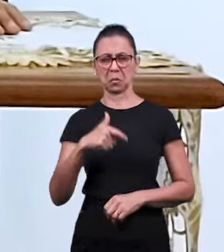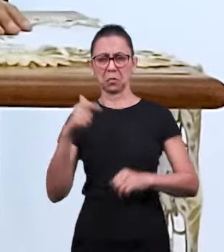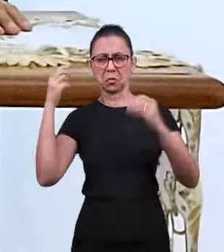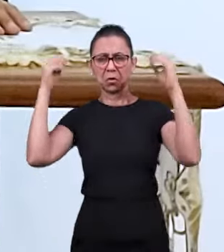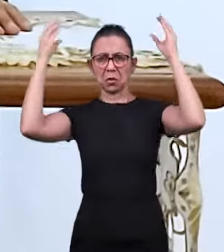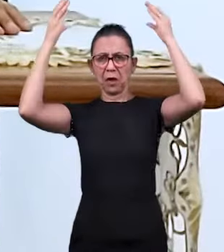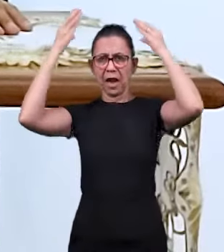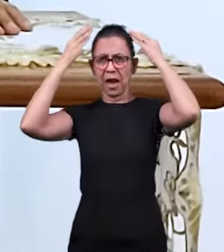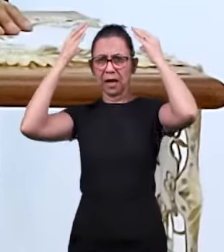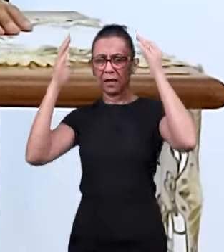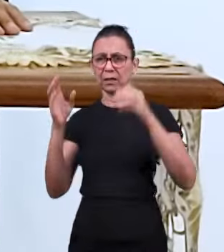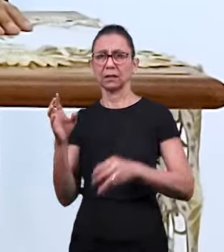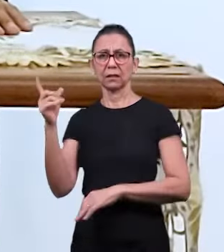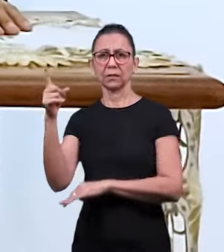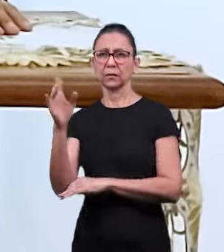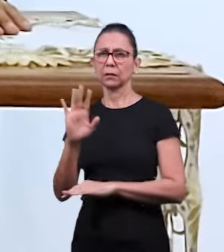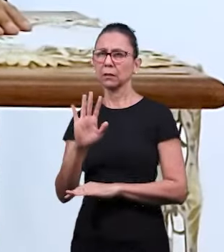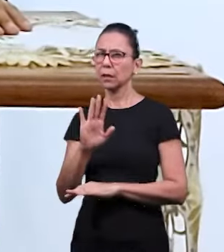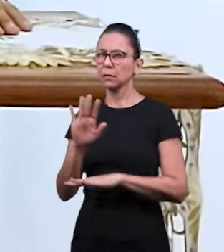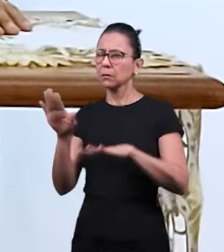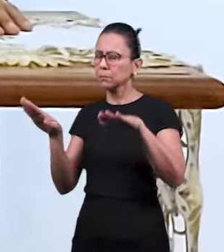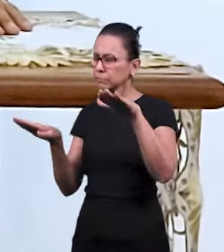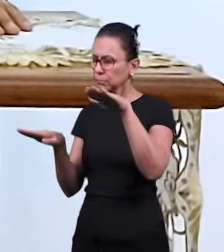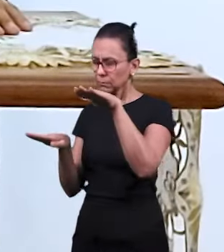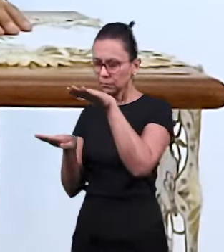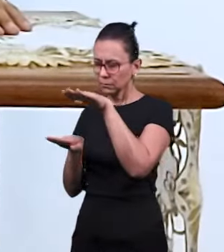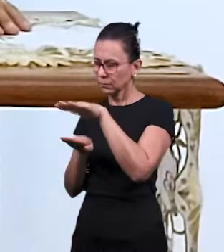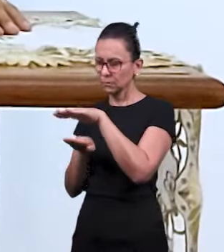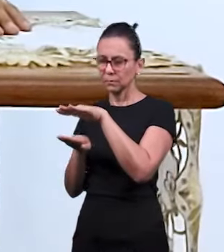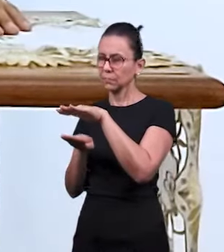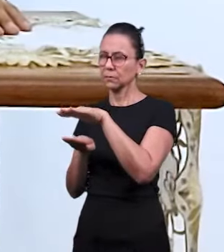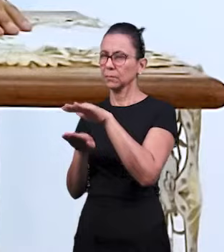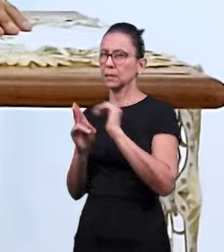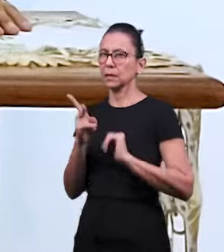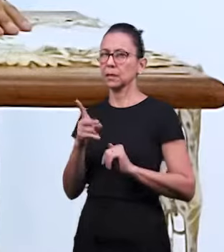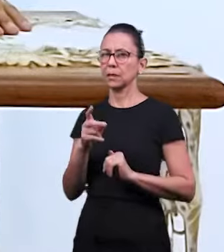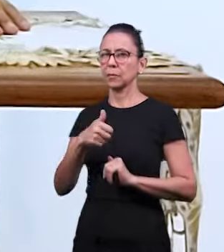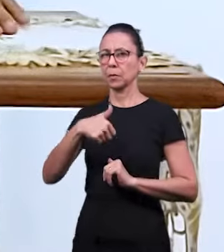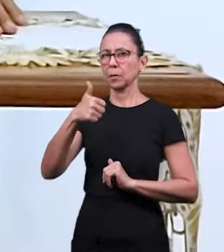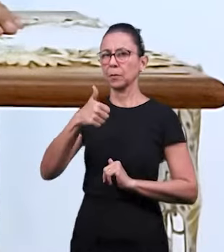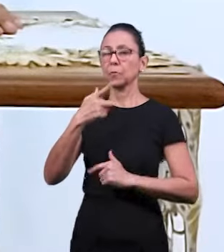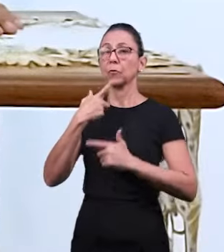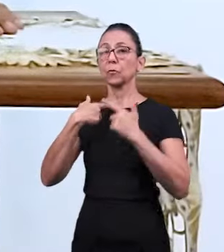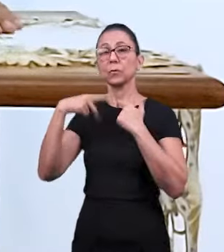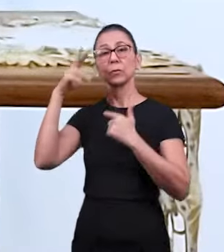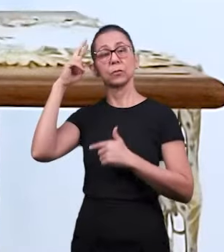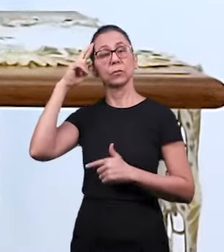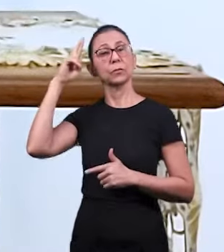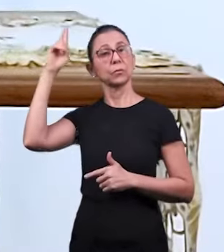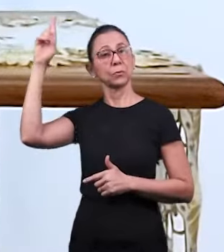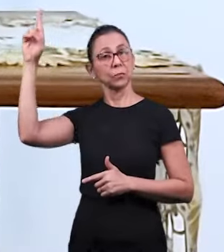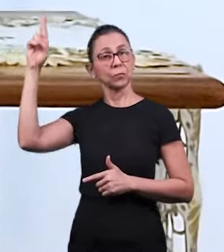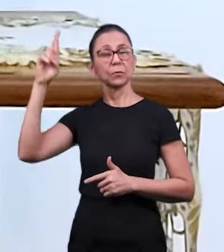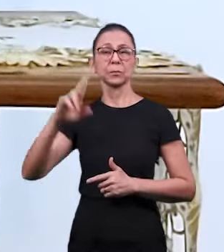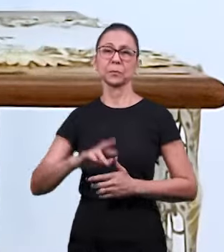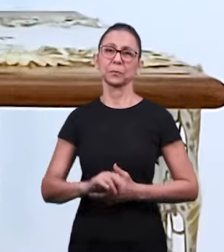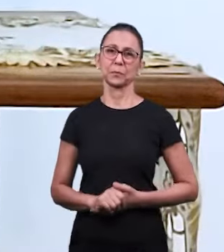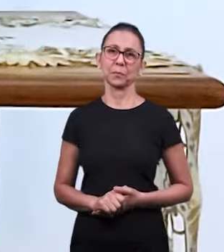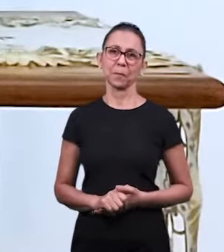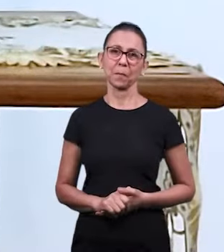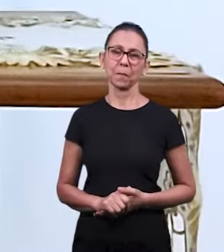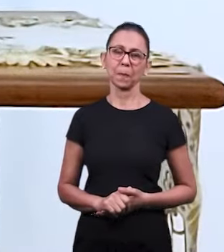царства. Он всегда старался послушаться Бога во всем. Поэтому Бог